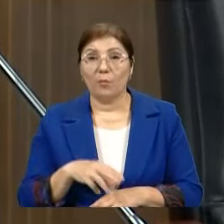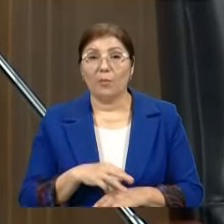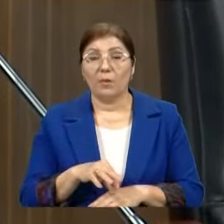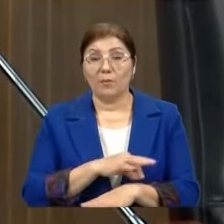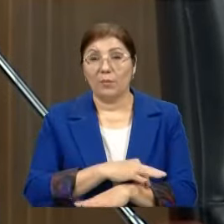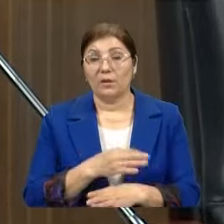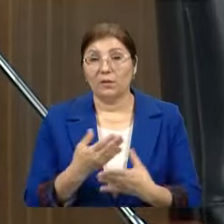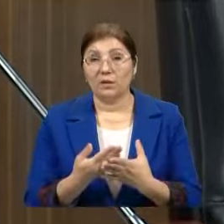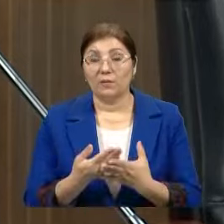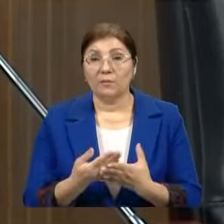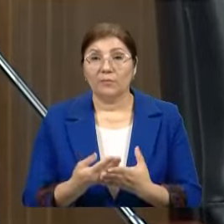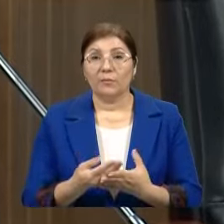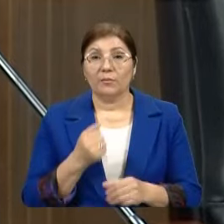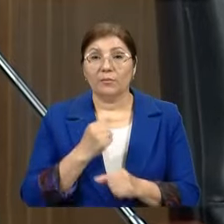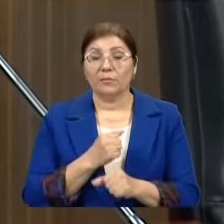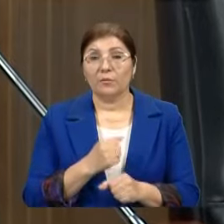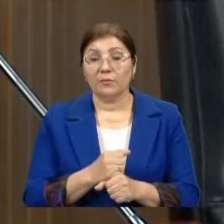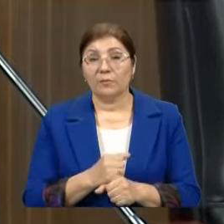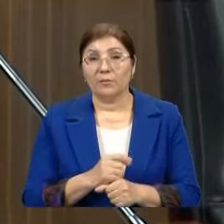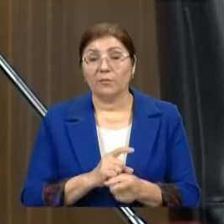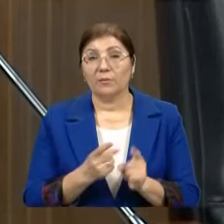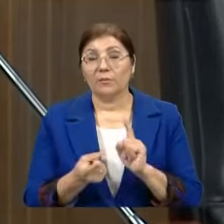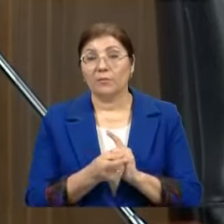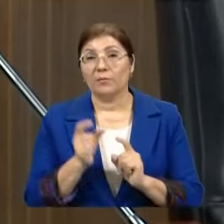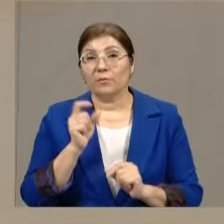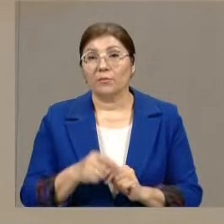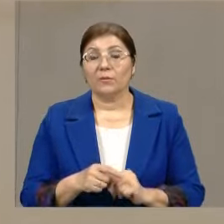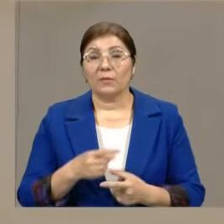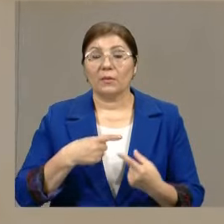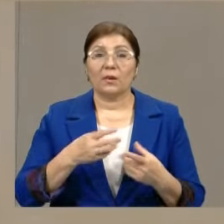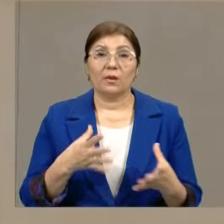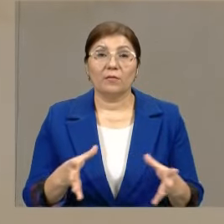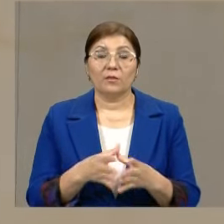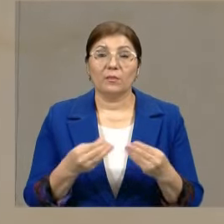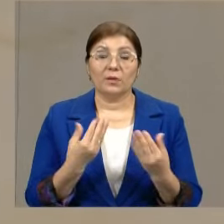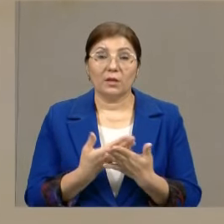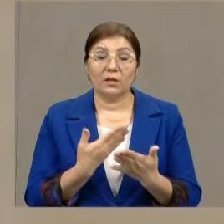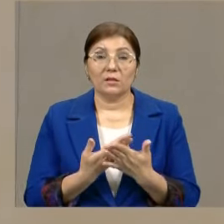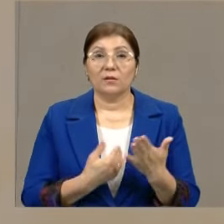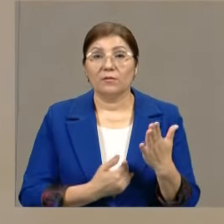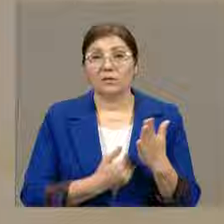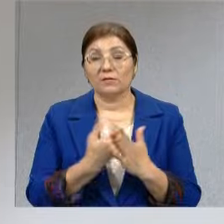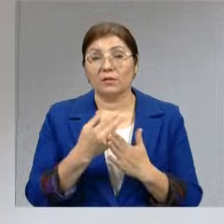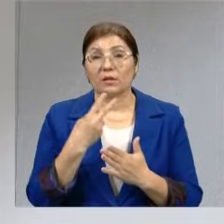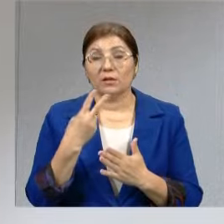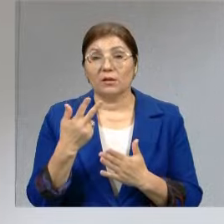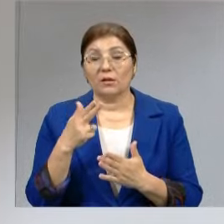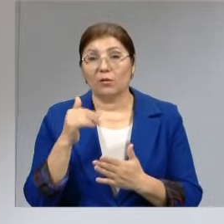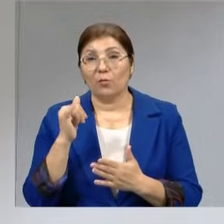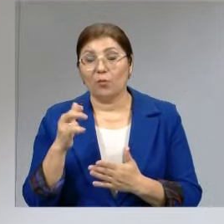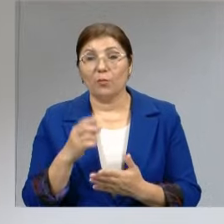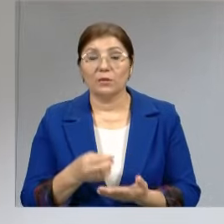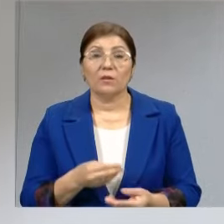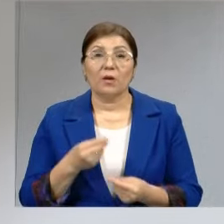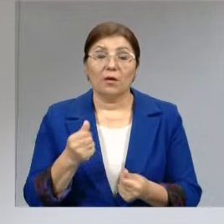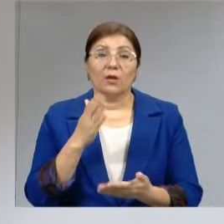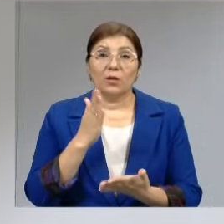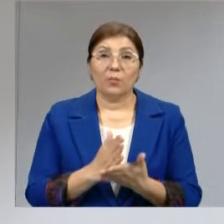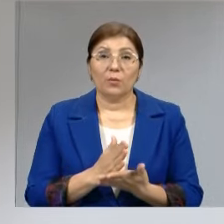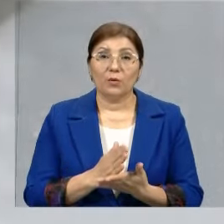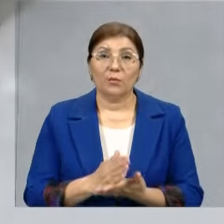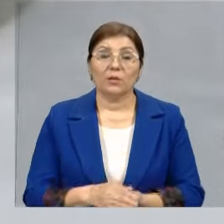изложены, это действует на одного человека в семье. То есть, если вы превысите норму в 3 кубометра, оплачивать будете в